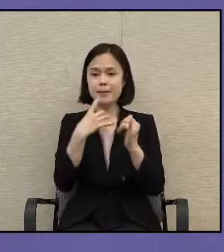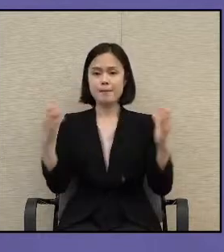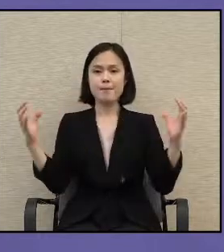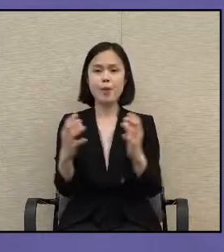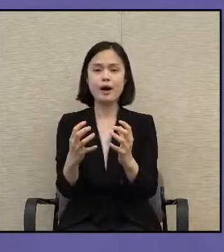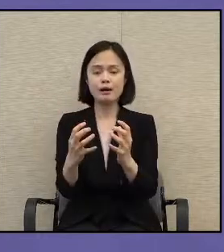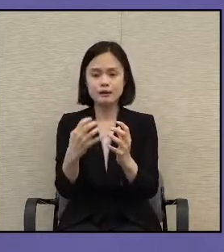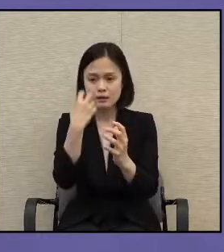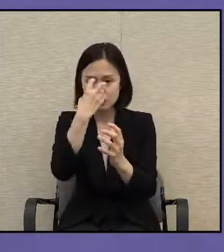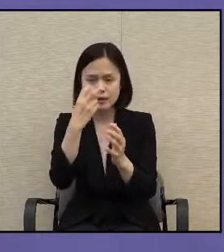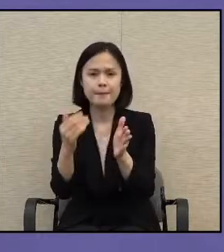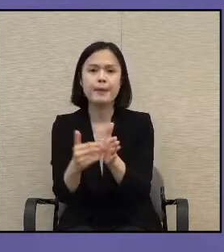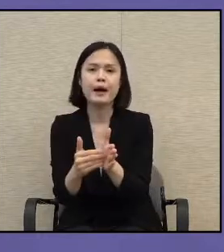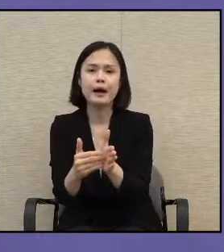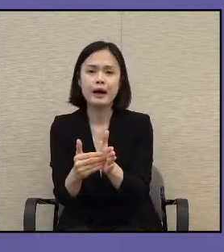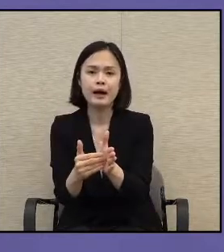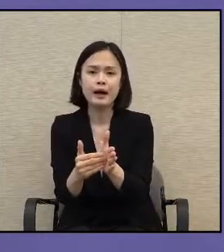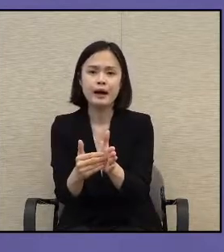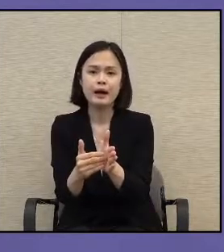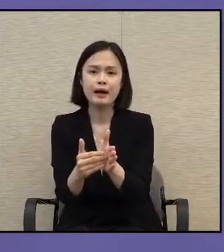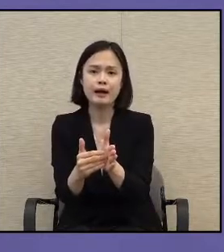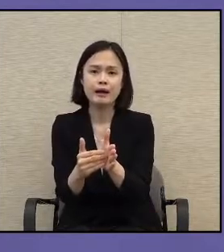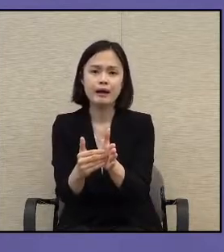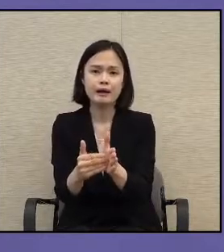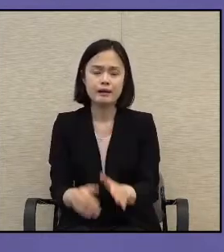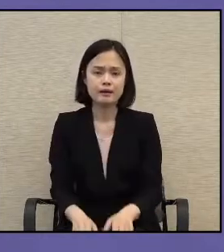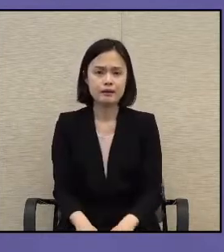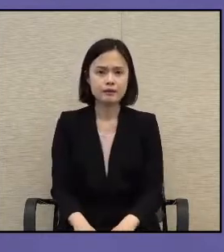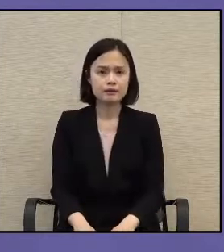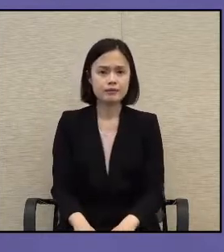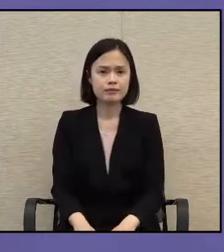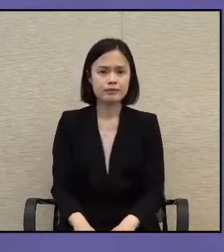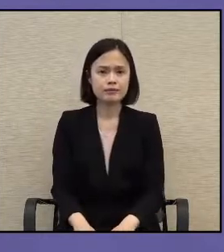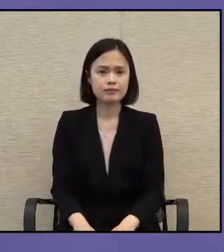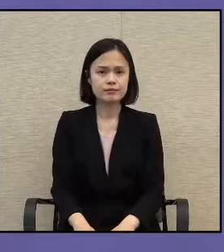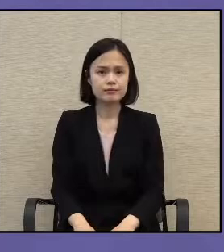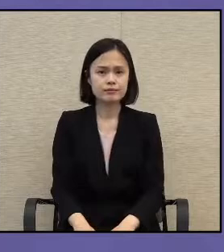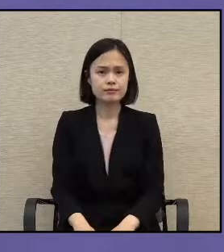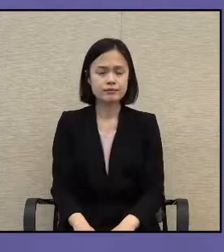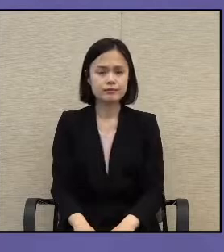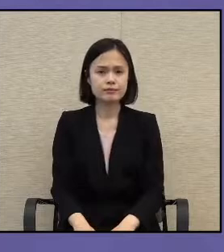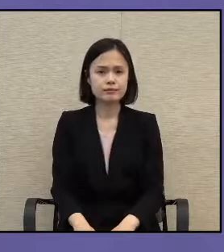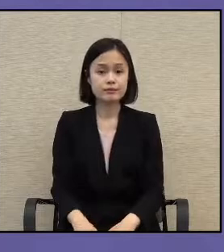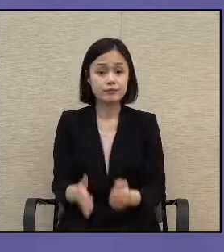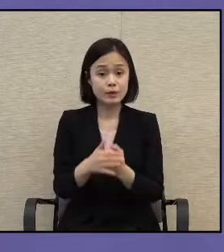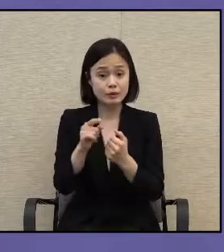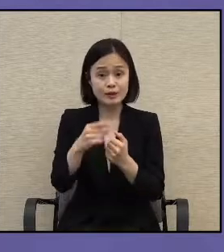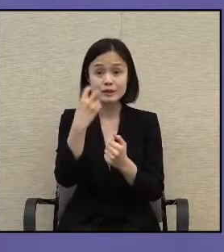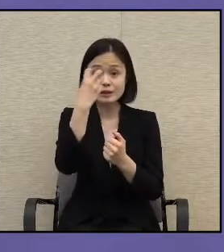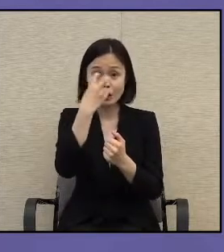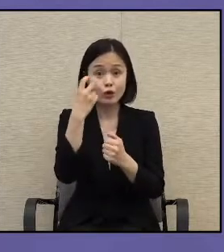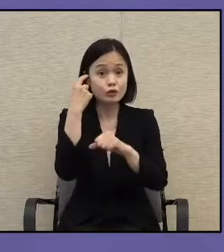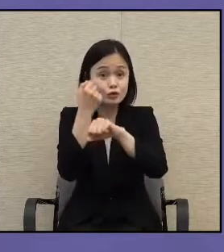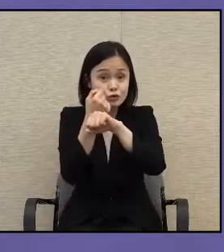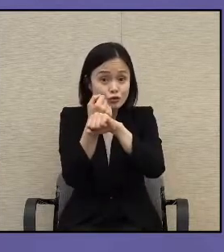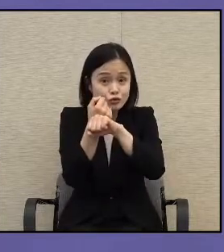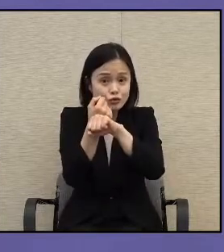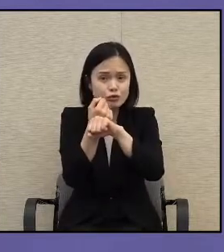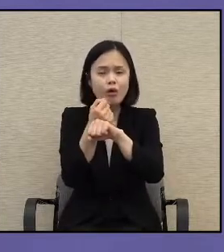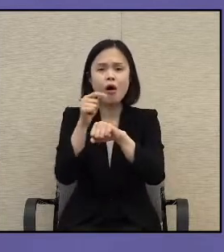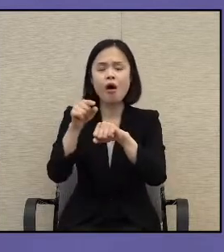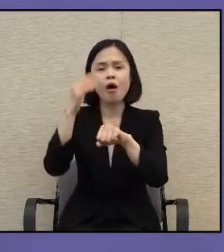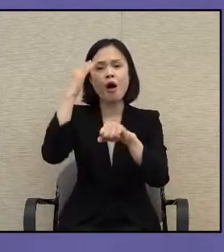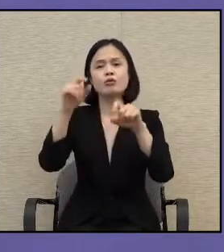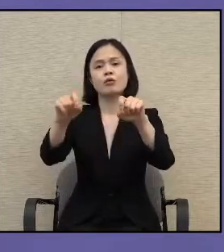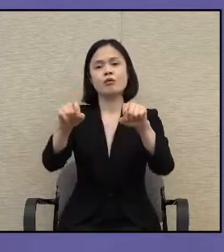저희처럼 샘플을 선택하면서 발생하는 셀렉션 바이어스의 염려가 없는 것이죠. 이런 연구들이 필요하다고 생각을